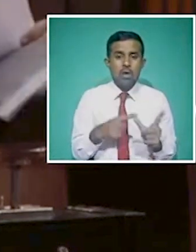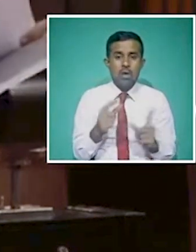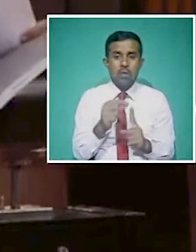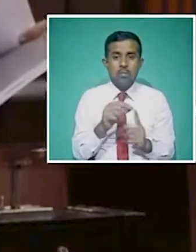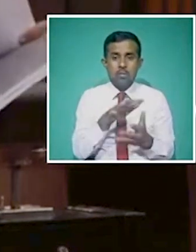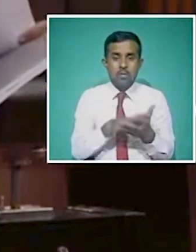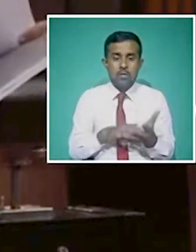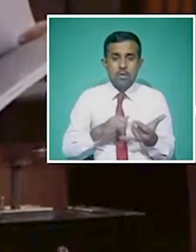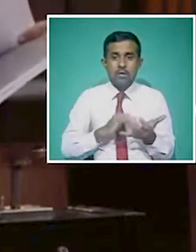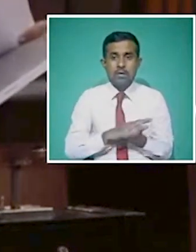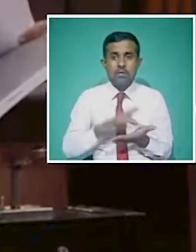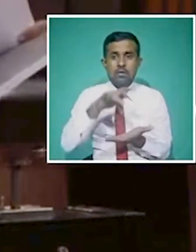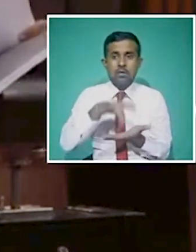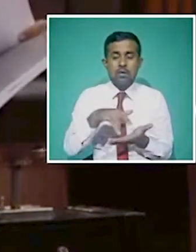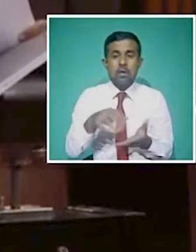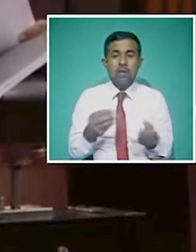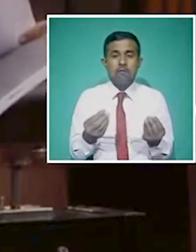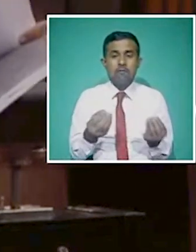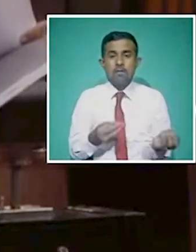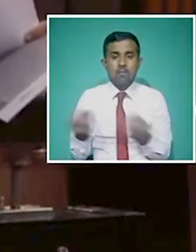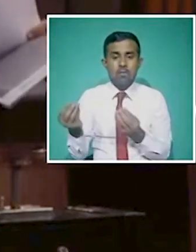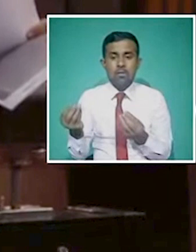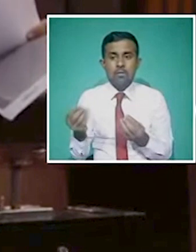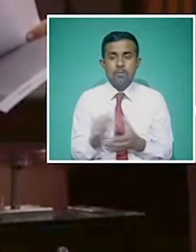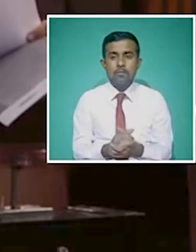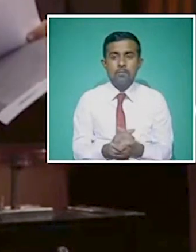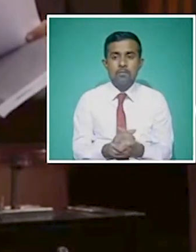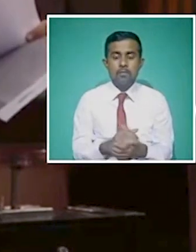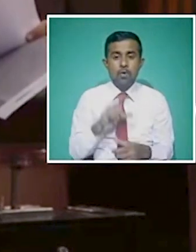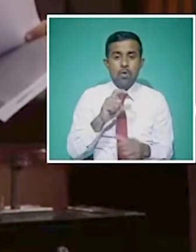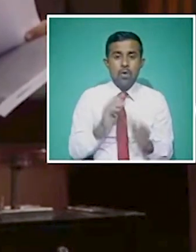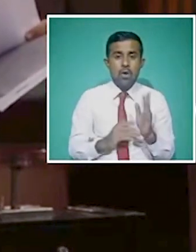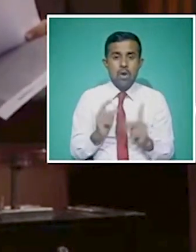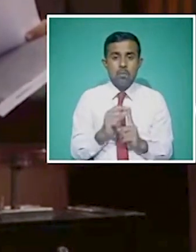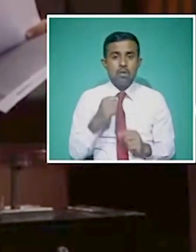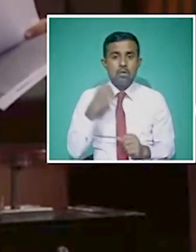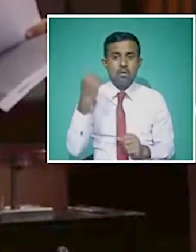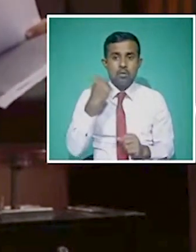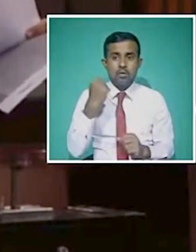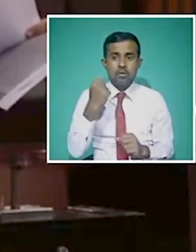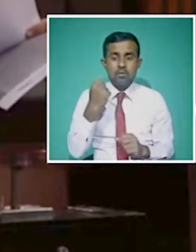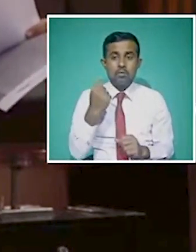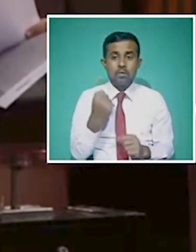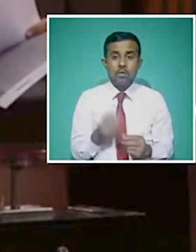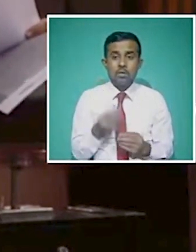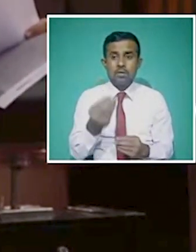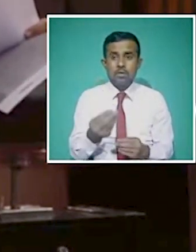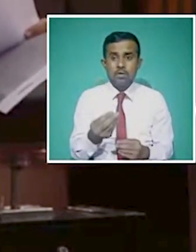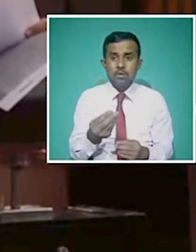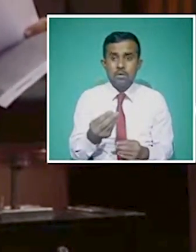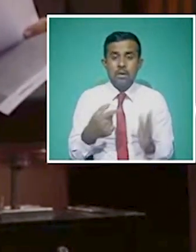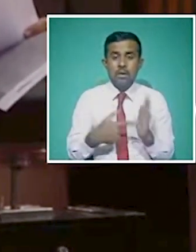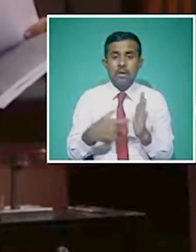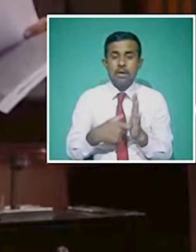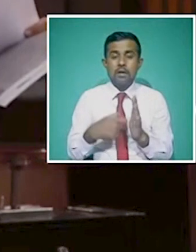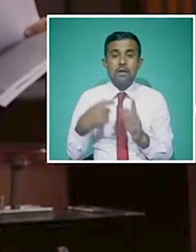එකක් ශාෆි නගර කියන ප්‍රදේශයේ වැලි පටවන්න. එතකොට කොහොම හරි එතකොට කොළඹ අමාත්‍යාංශයේ රැස්වීමේ ආපු ප්‍රොපෝසල් එක අරන් ගිහිල්ලා කවුරු හරි